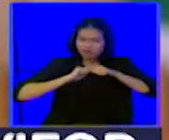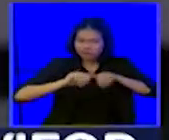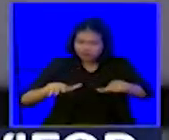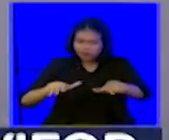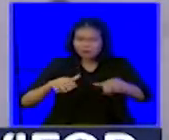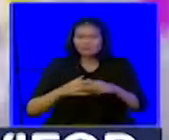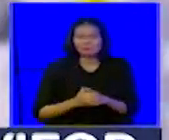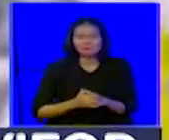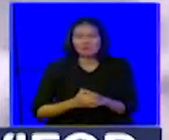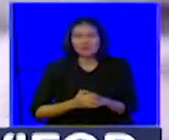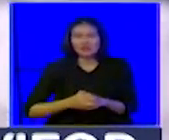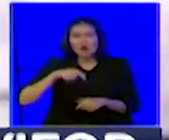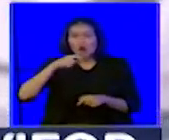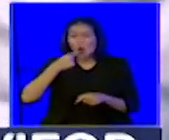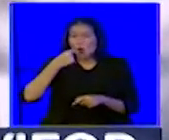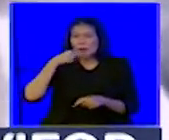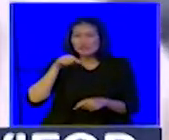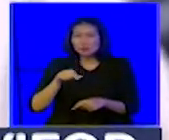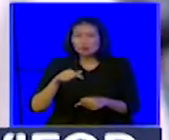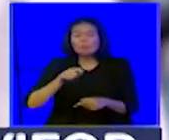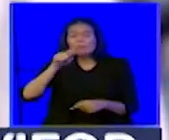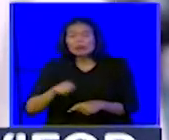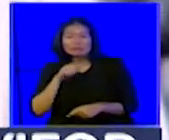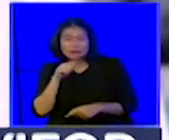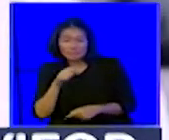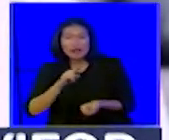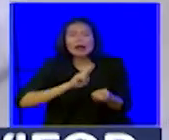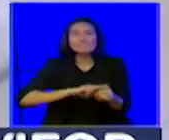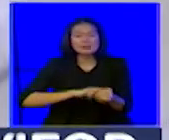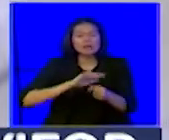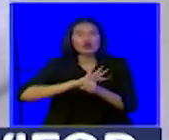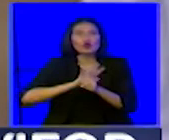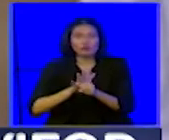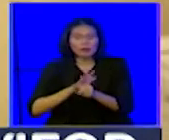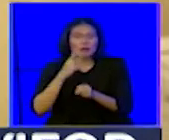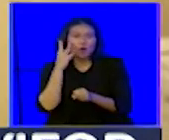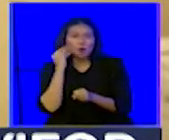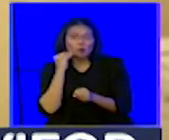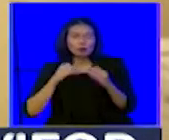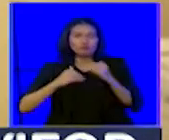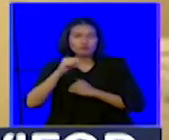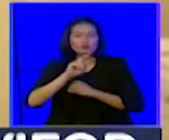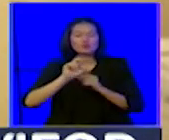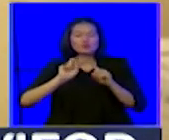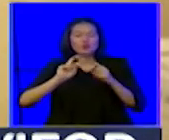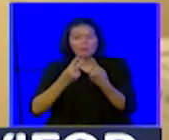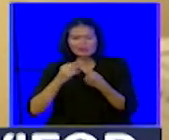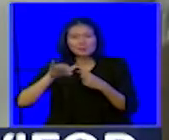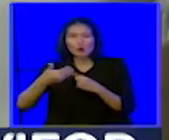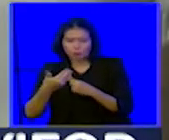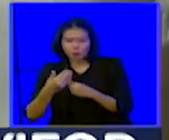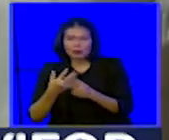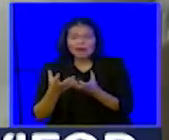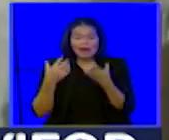Adapun spesifikasi penggunaan obat Covifor hanya dapat digunakan untuk pasien COVID-19 yang berusia di atas 12 tahun dengan berat badan